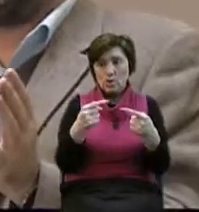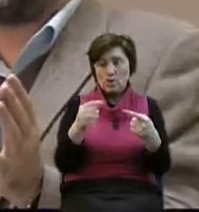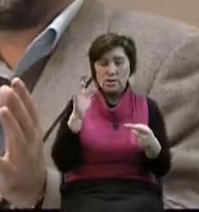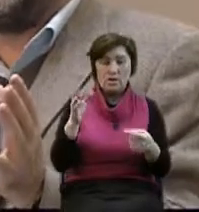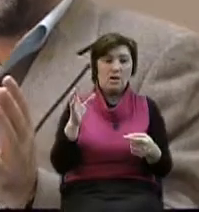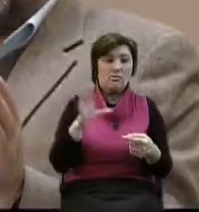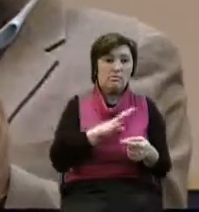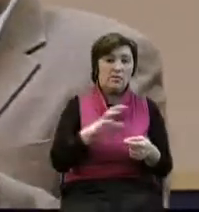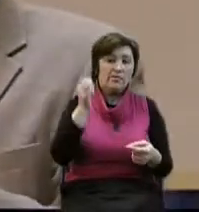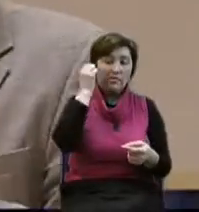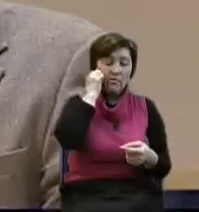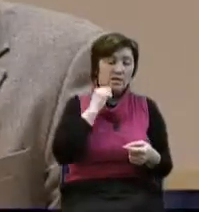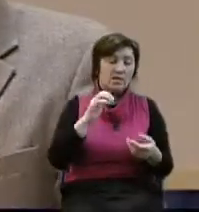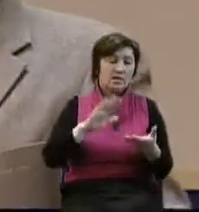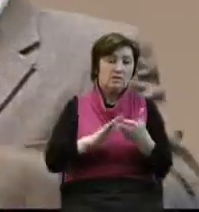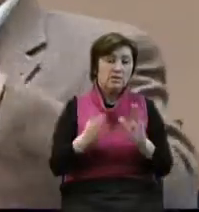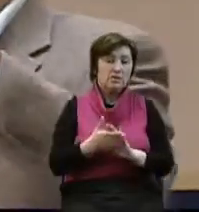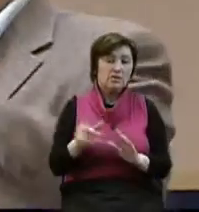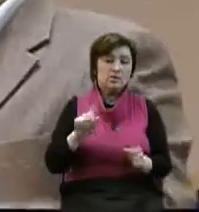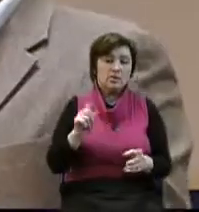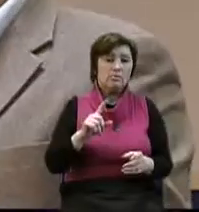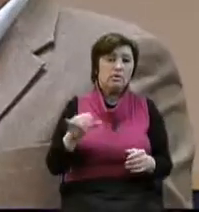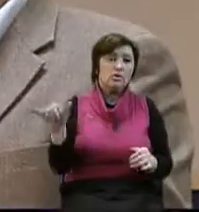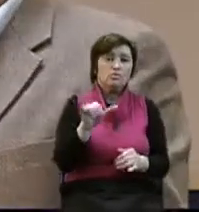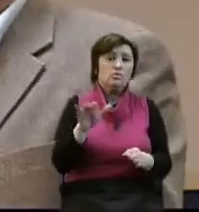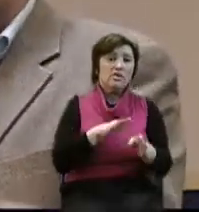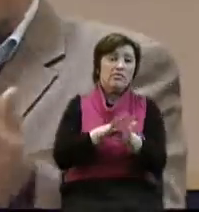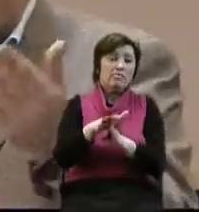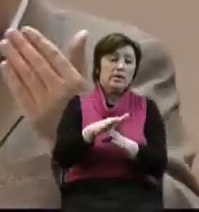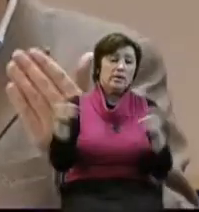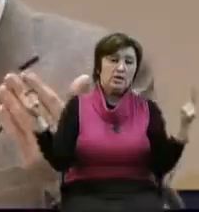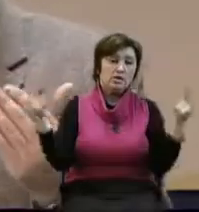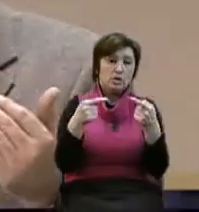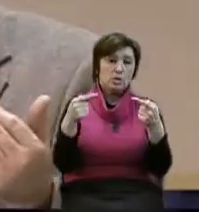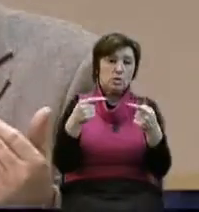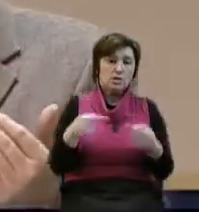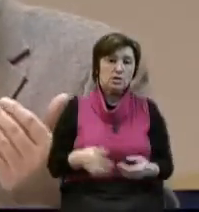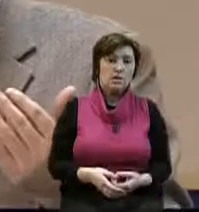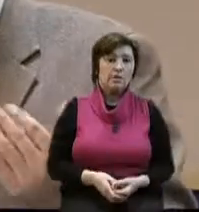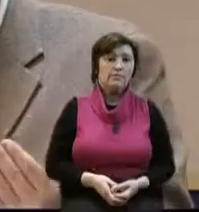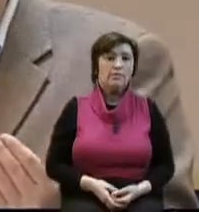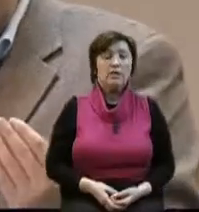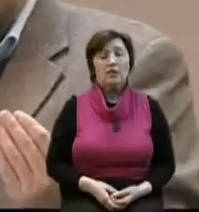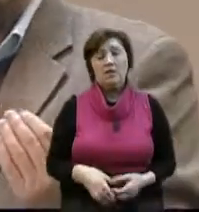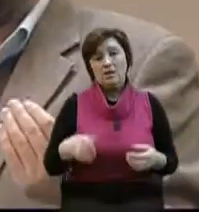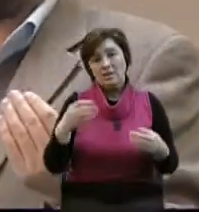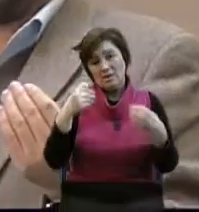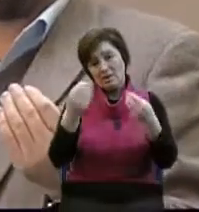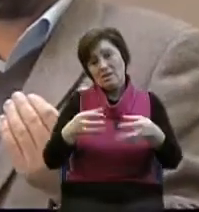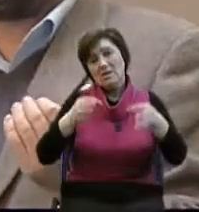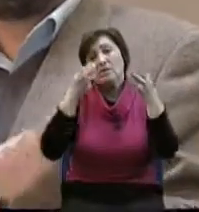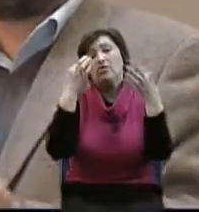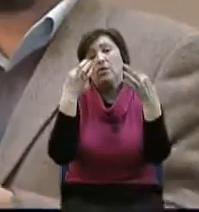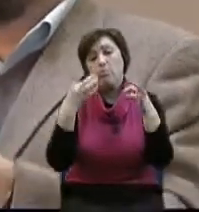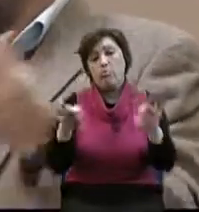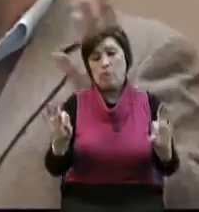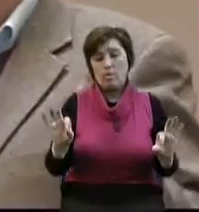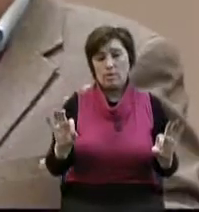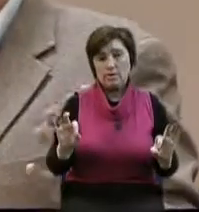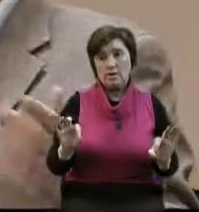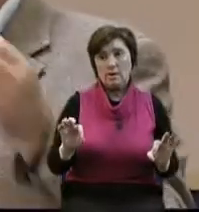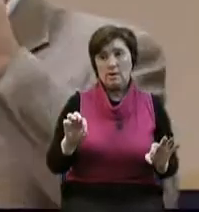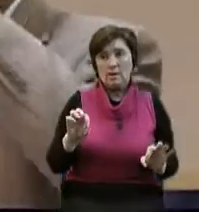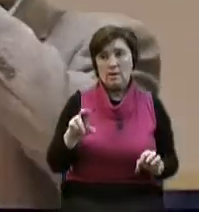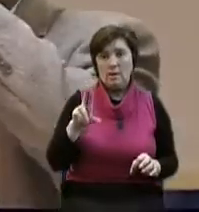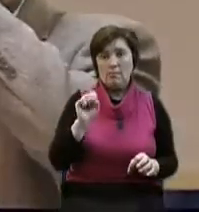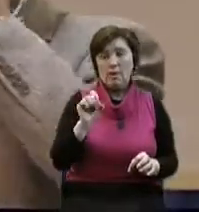Завете, в том, чтобы суббота исполнялась. То есть, дана определенная свобода. И Павел говорит, не осуждайте,